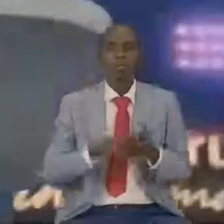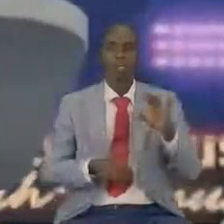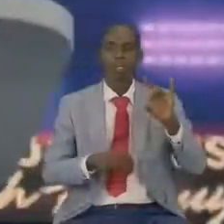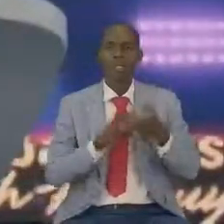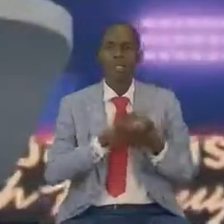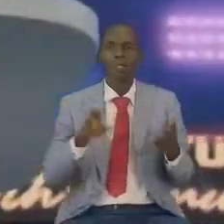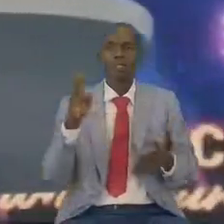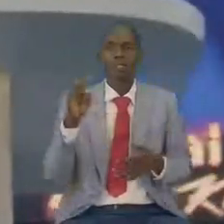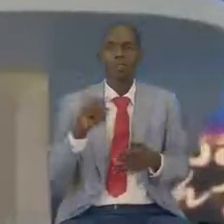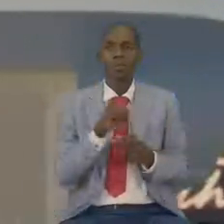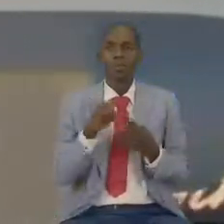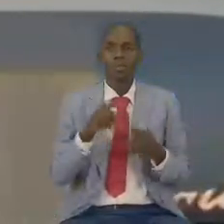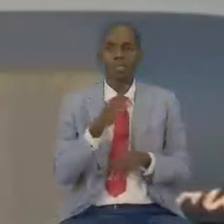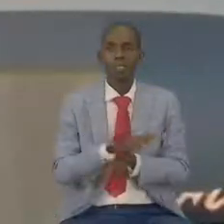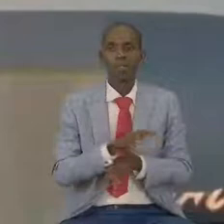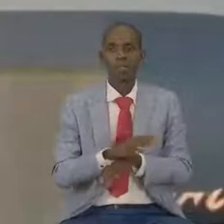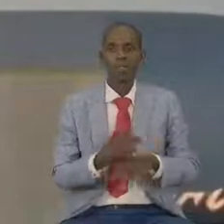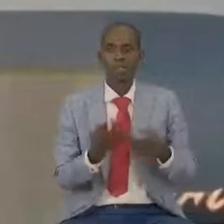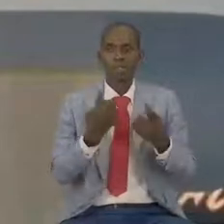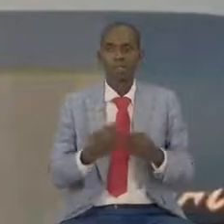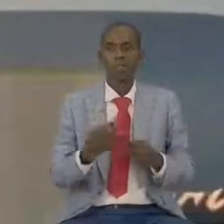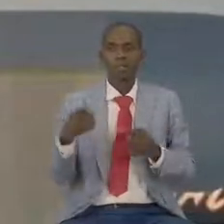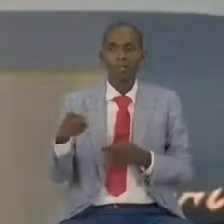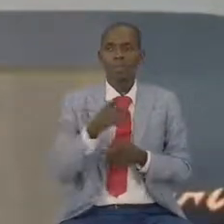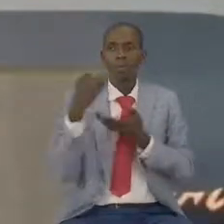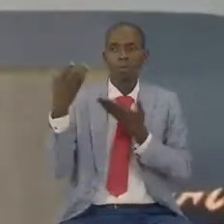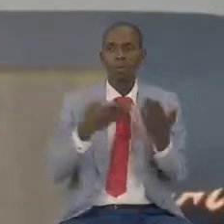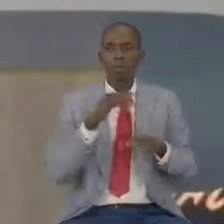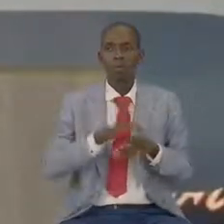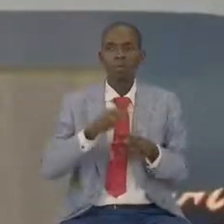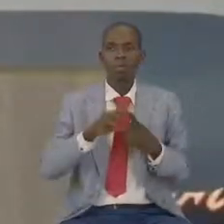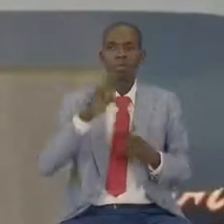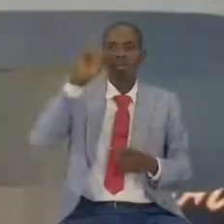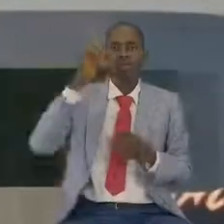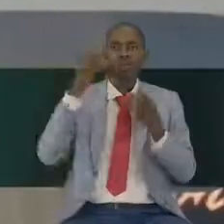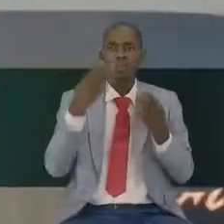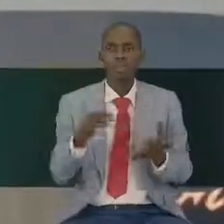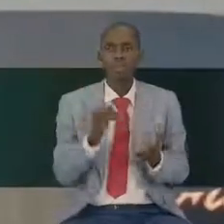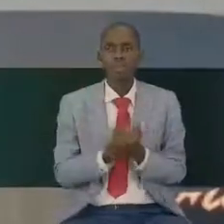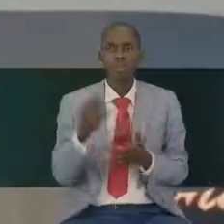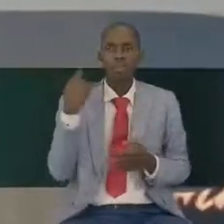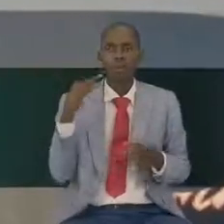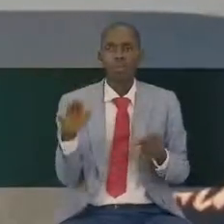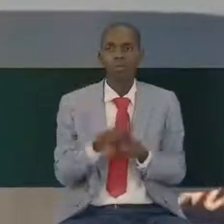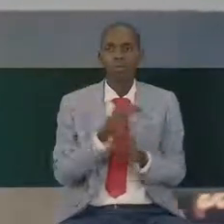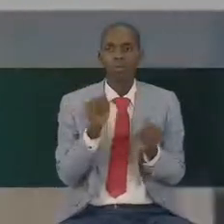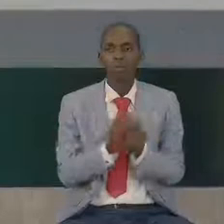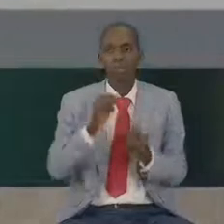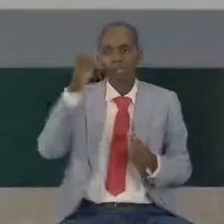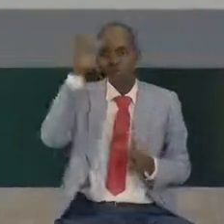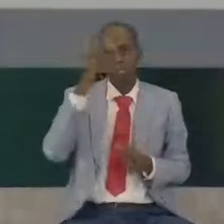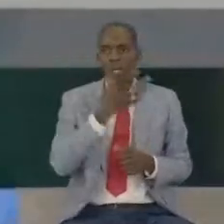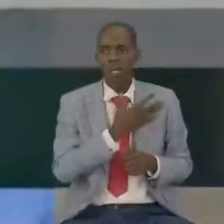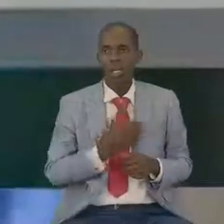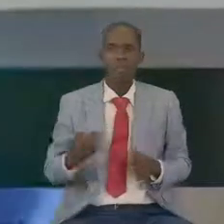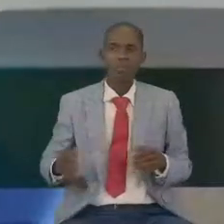Matthieu 8, 16. Matthieu 8, 16. Le soir, on amena auprès de Jésus plusieurs démoniaques. Il chassa les